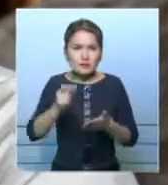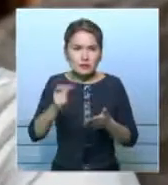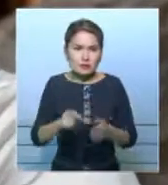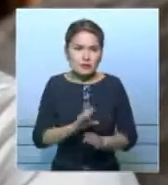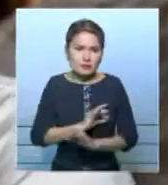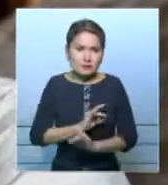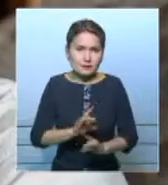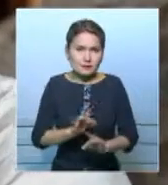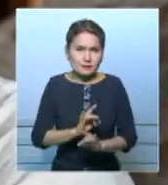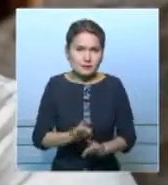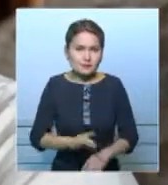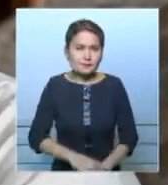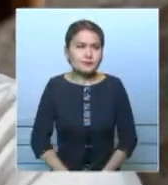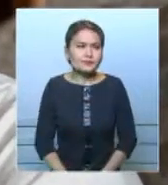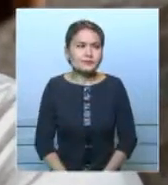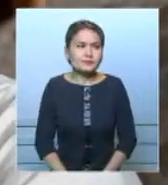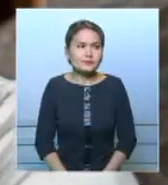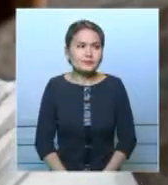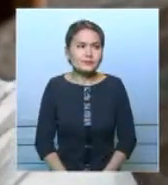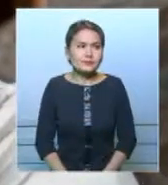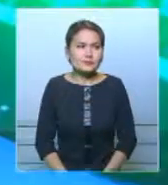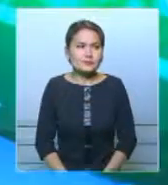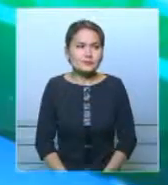арнайы 24 кезет үшін.